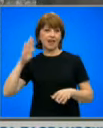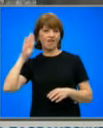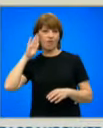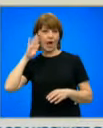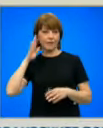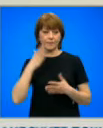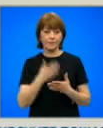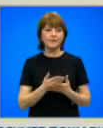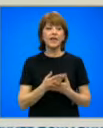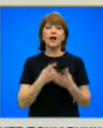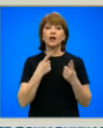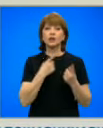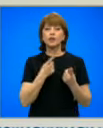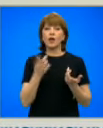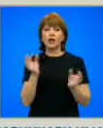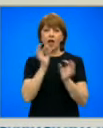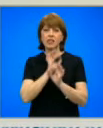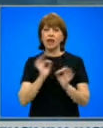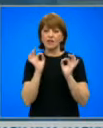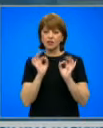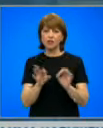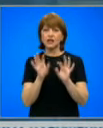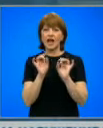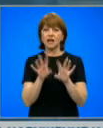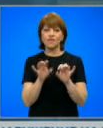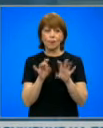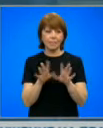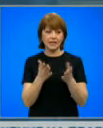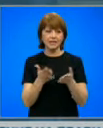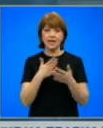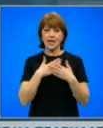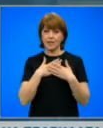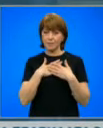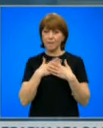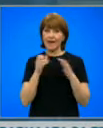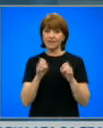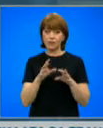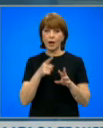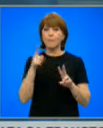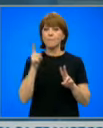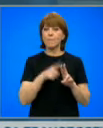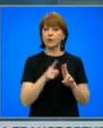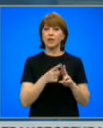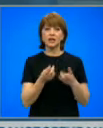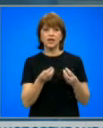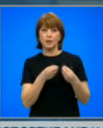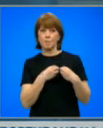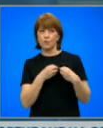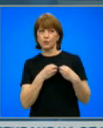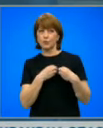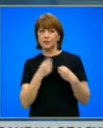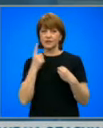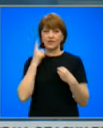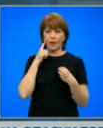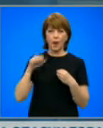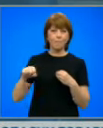е дезинформиран за пораженията на руската армия в Украина. Имаме информация, че Путин се е почувствал подведен от ръководителите